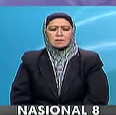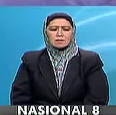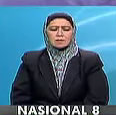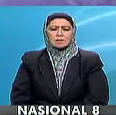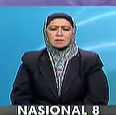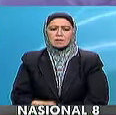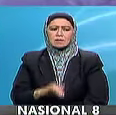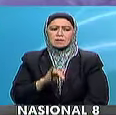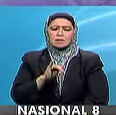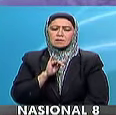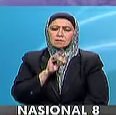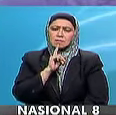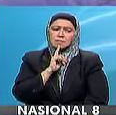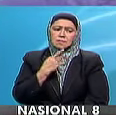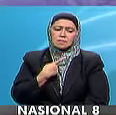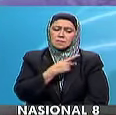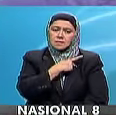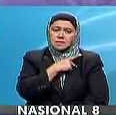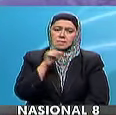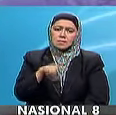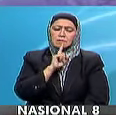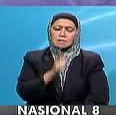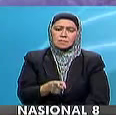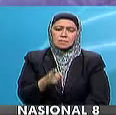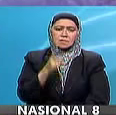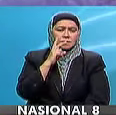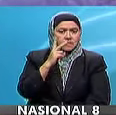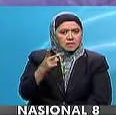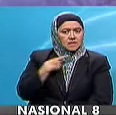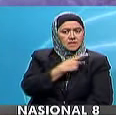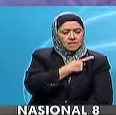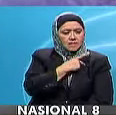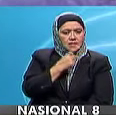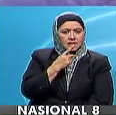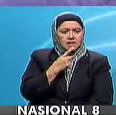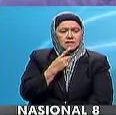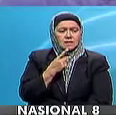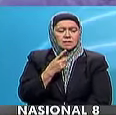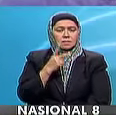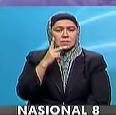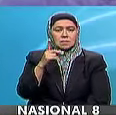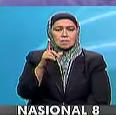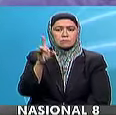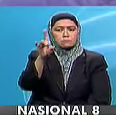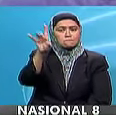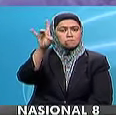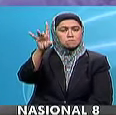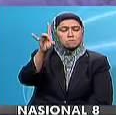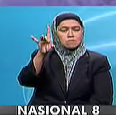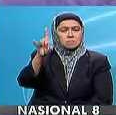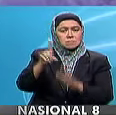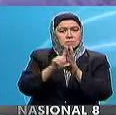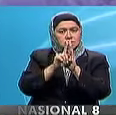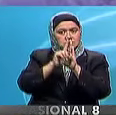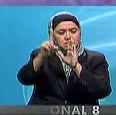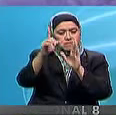Bajrulkan. Di mana kita telah a melihat seorang Permata aa TRK muncul